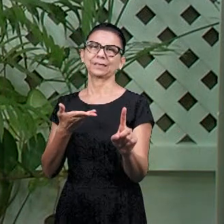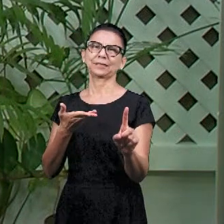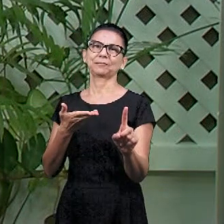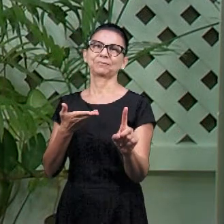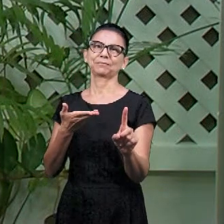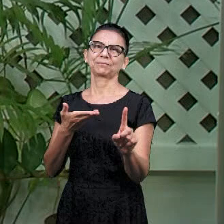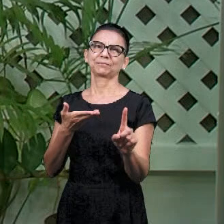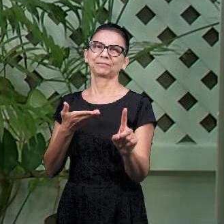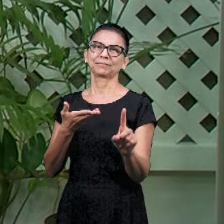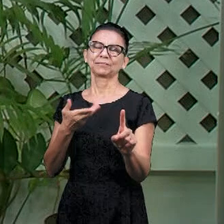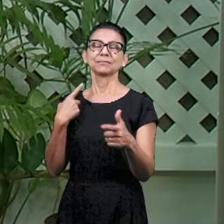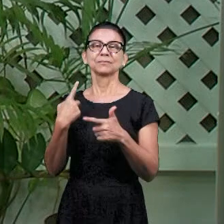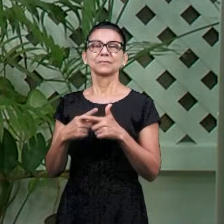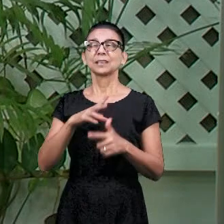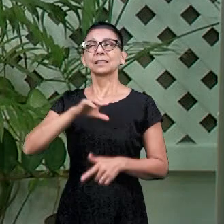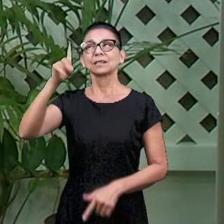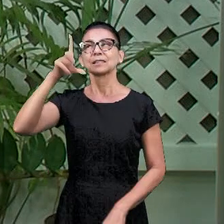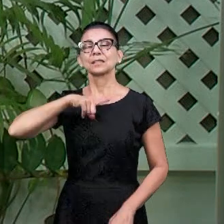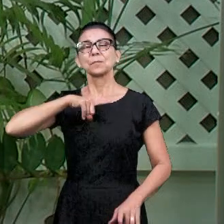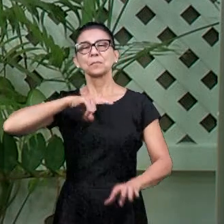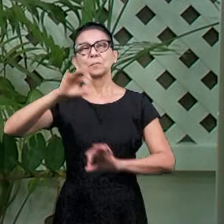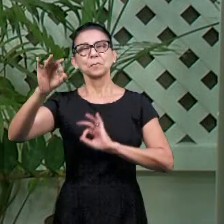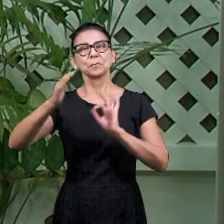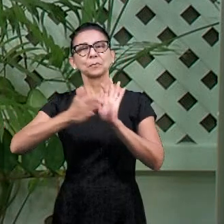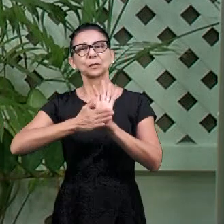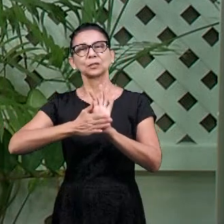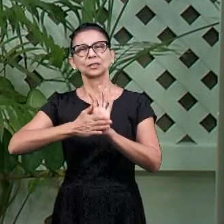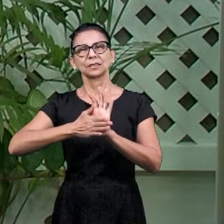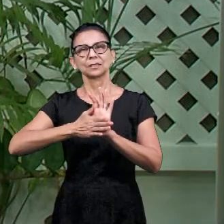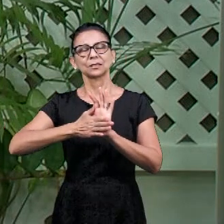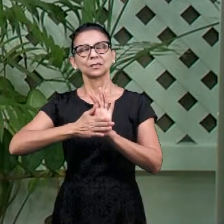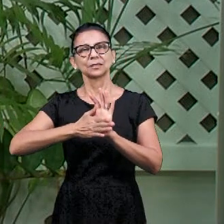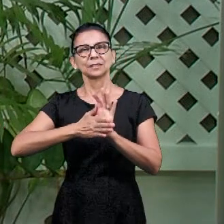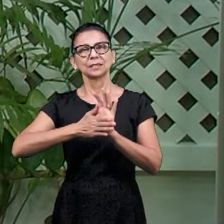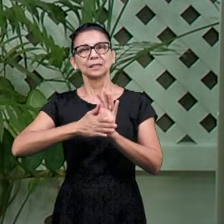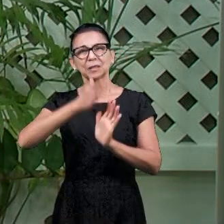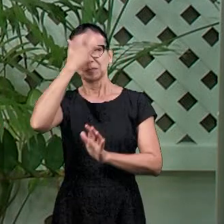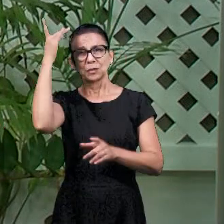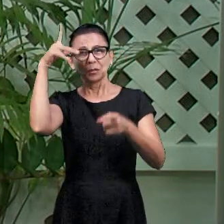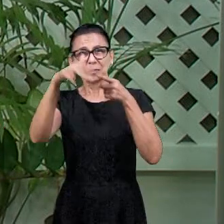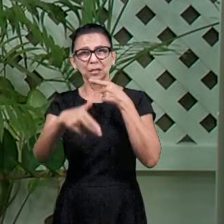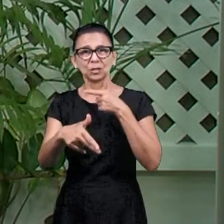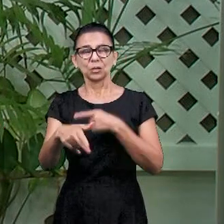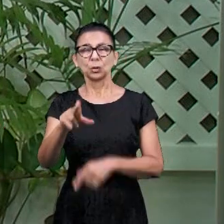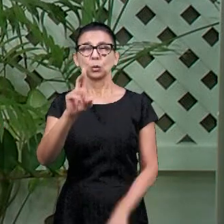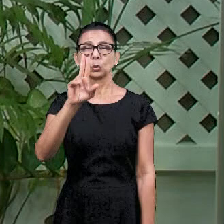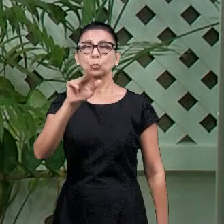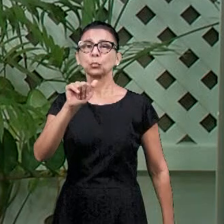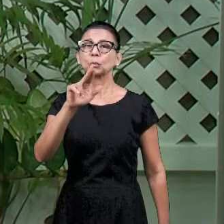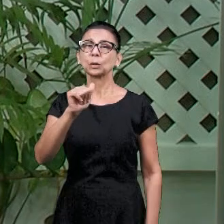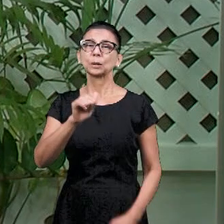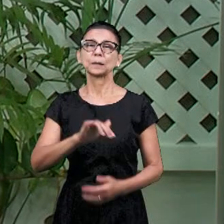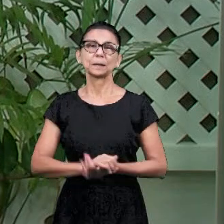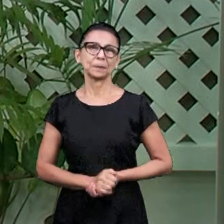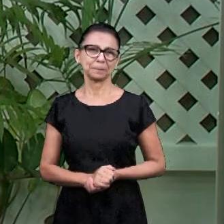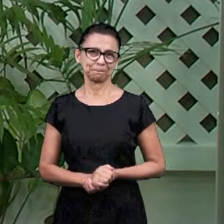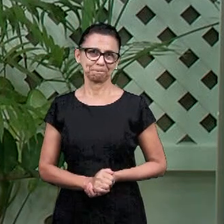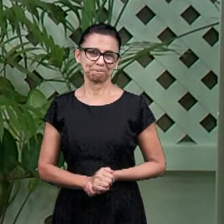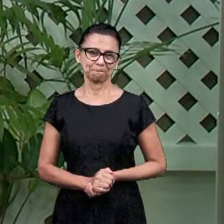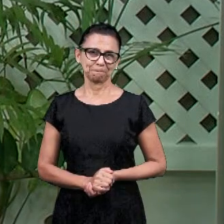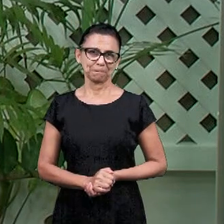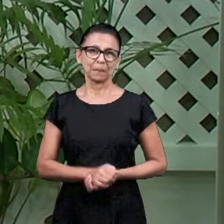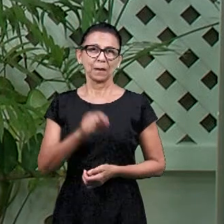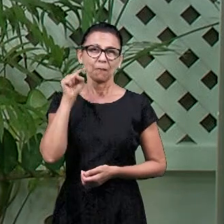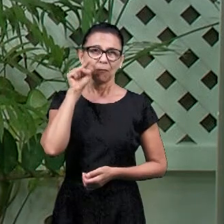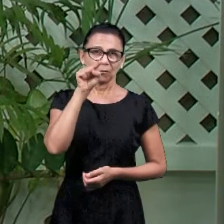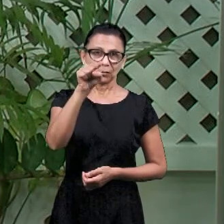Bartimée. Donc, Dieu a un projet. Il y a une proposition. Personne ne va empêcher. Et cela